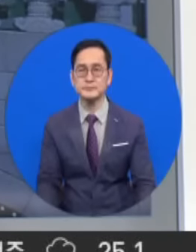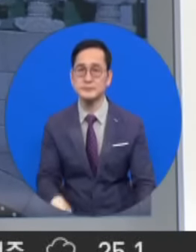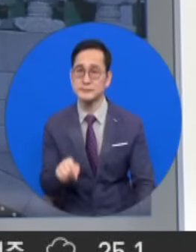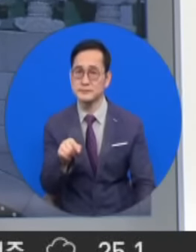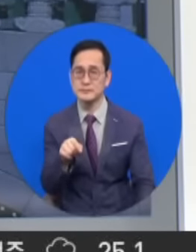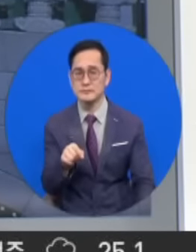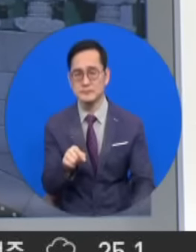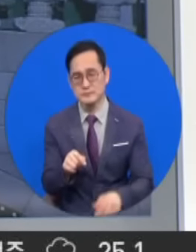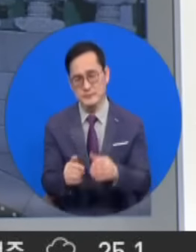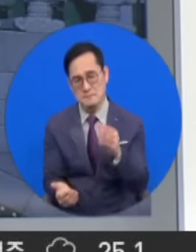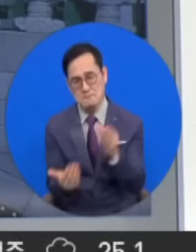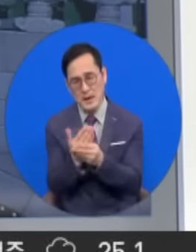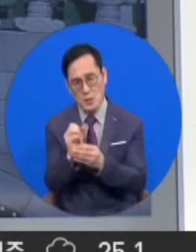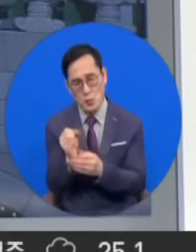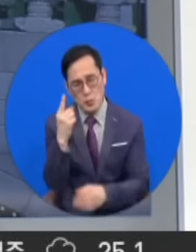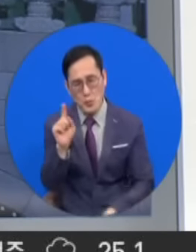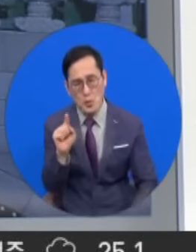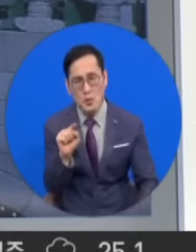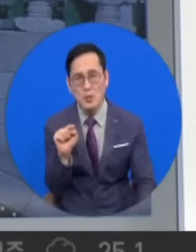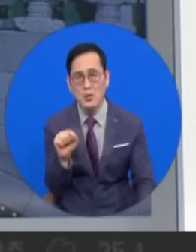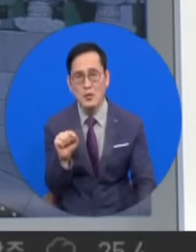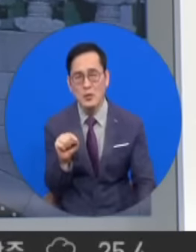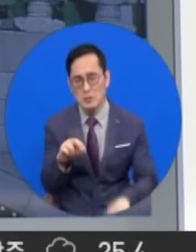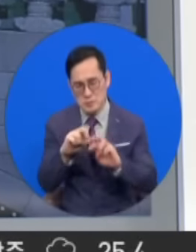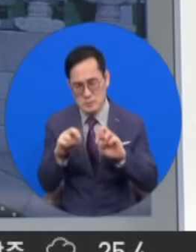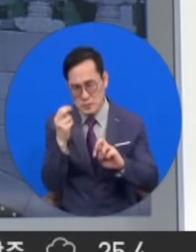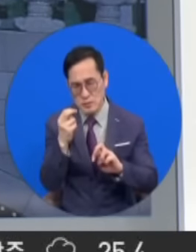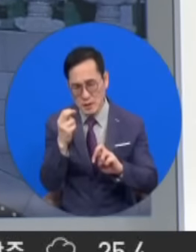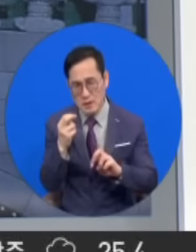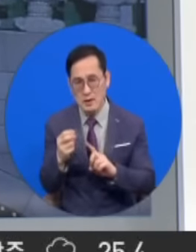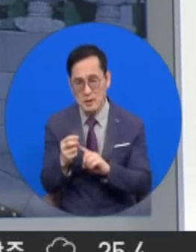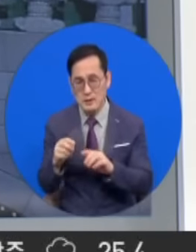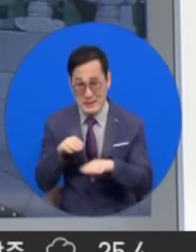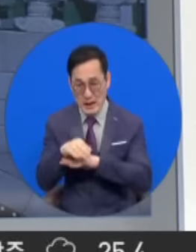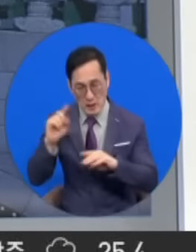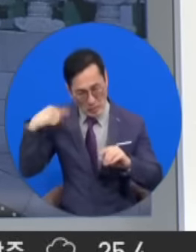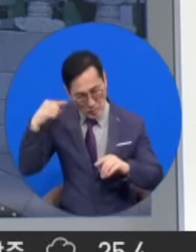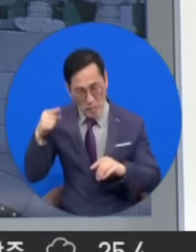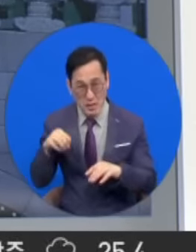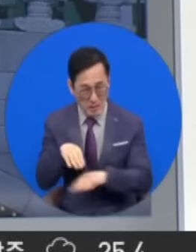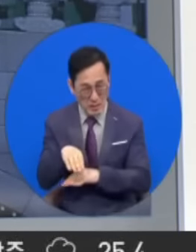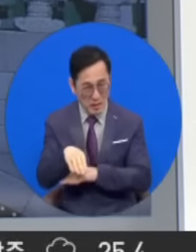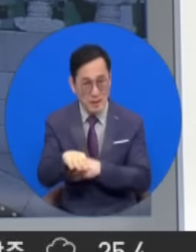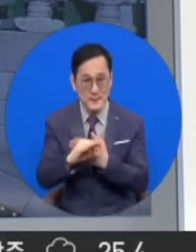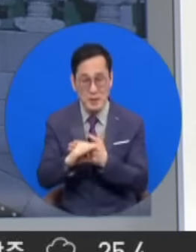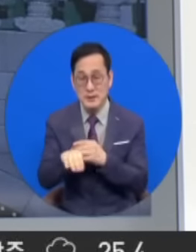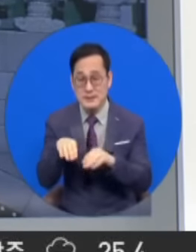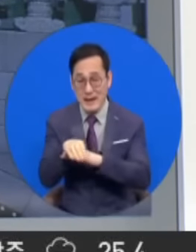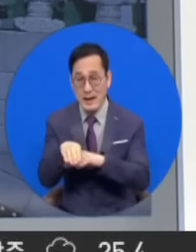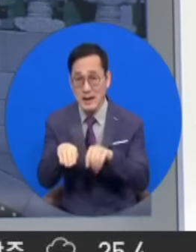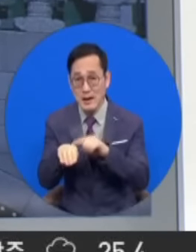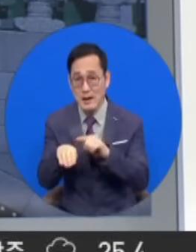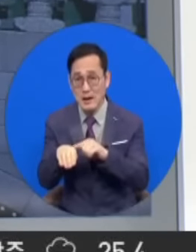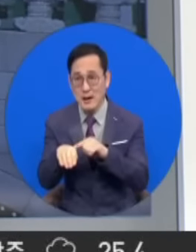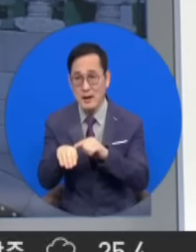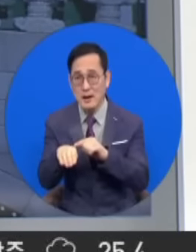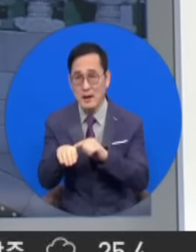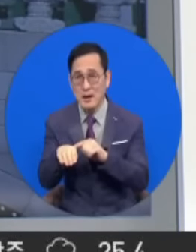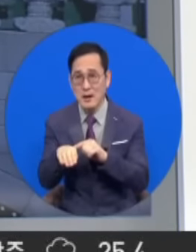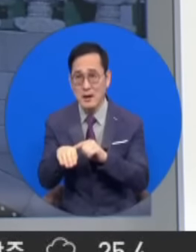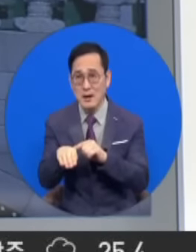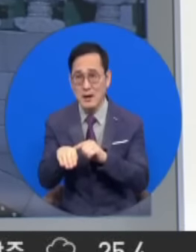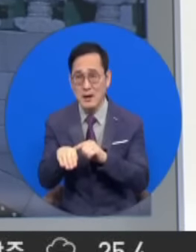만약에 사고 운전자가 주장하는 것처럼 차량 급발진이라면 차량의 어떤 자체적 결함으로 인한